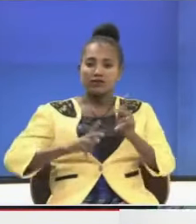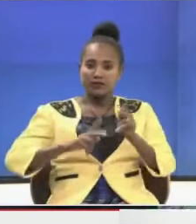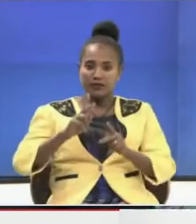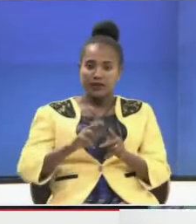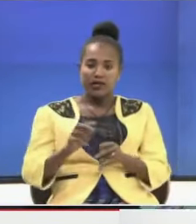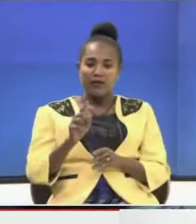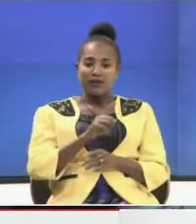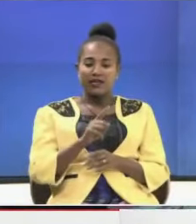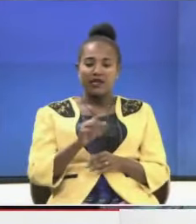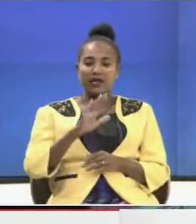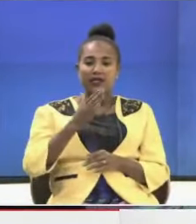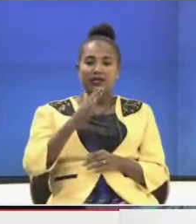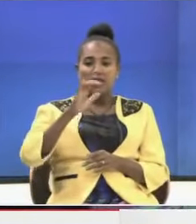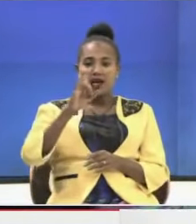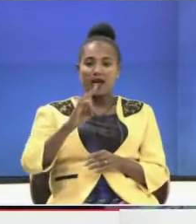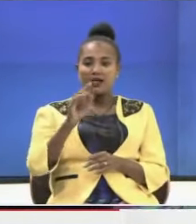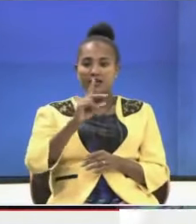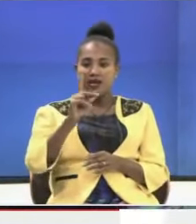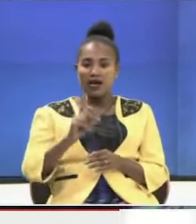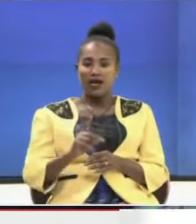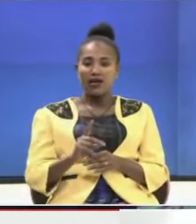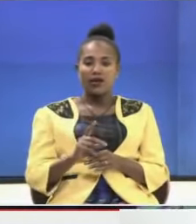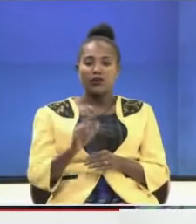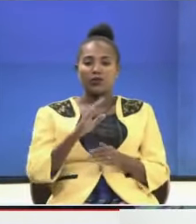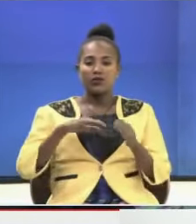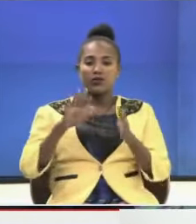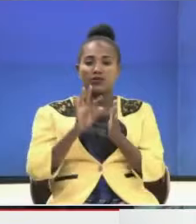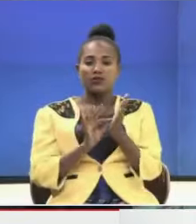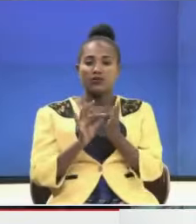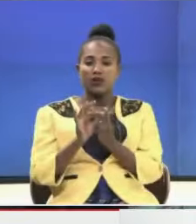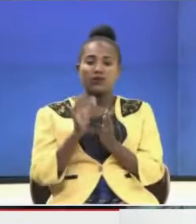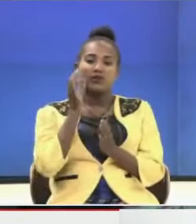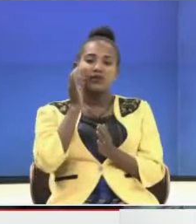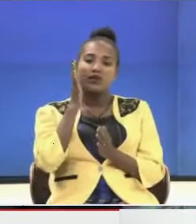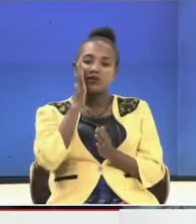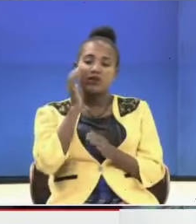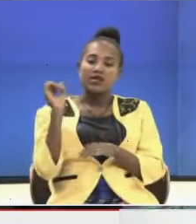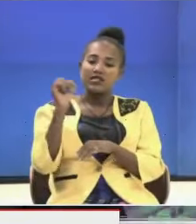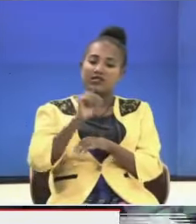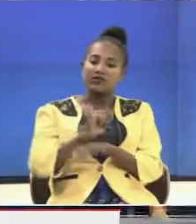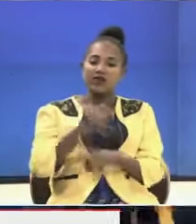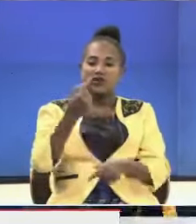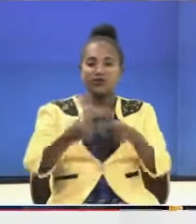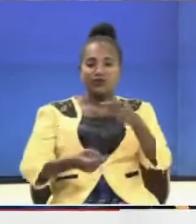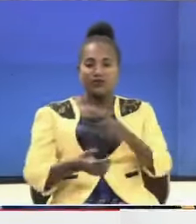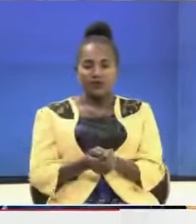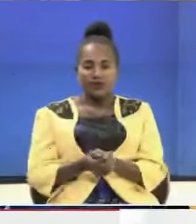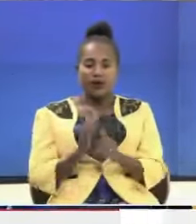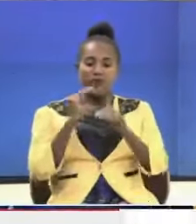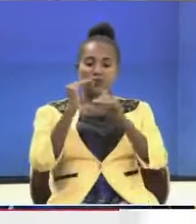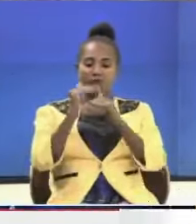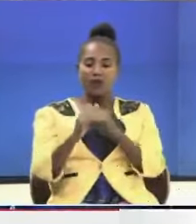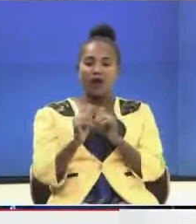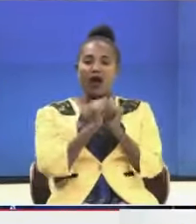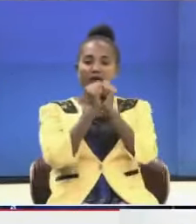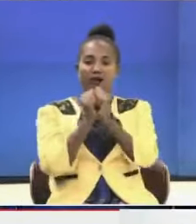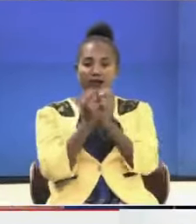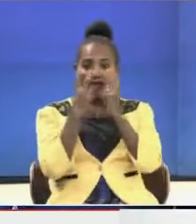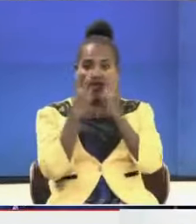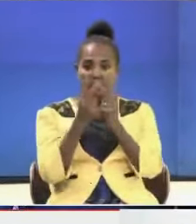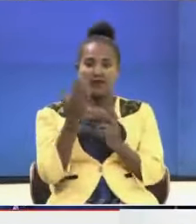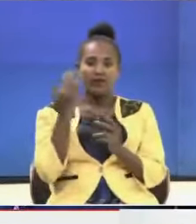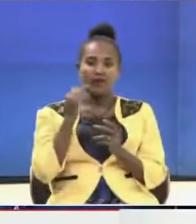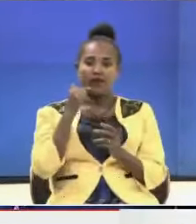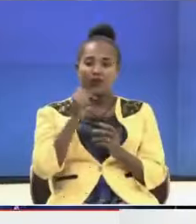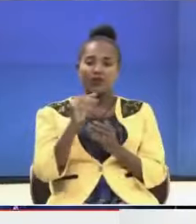በነ ግራዚያን የእግር ስር የባንዳነትን አቡጊዳ የቆጠሩ ትህነጎች ሊያሸንፉት ከቶ አይቻላቸው። በመድረኩ ላይ አንድነት የተንጸባረቀበት ነበር